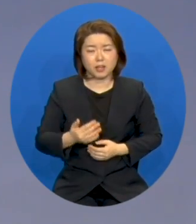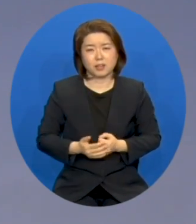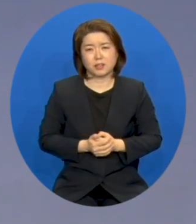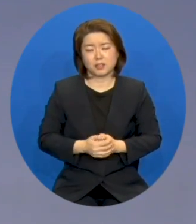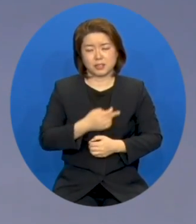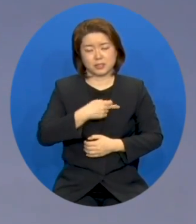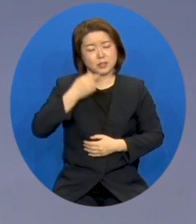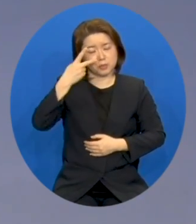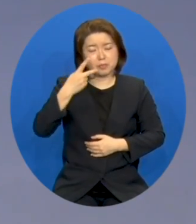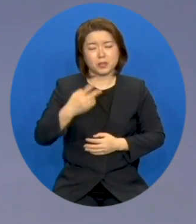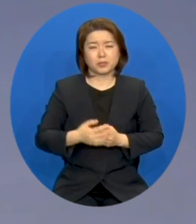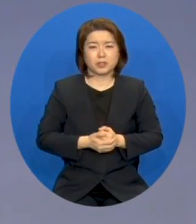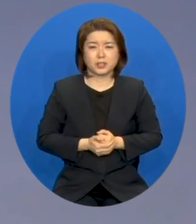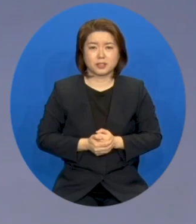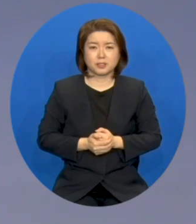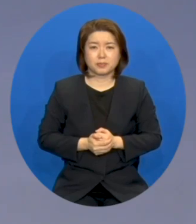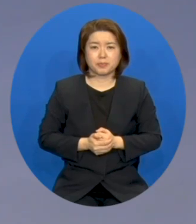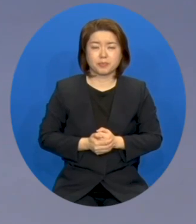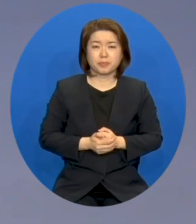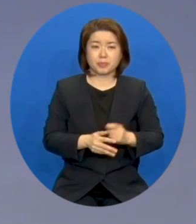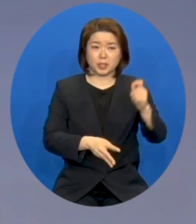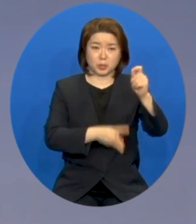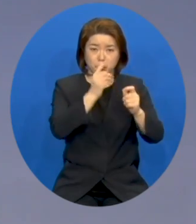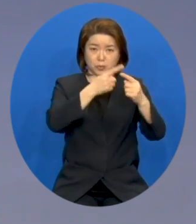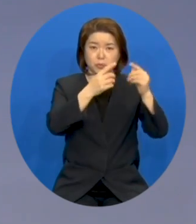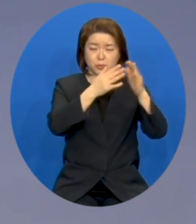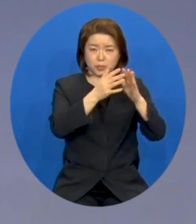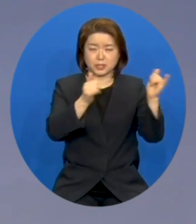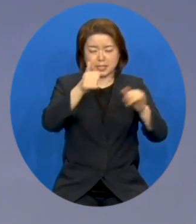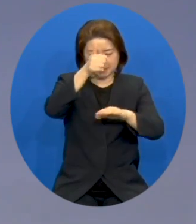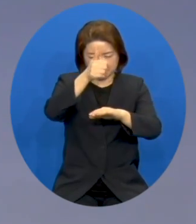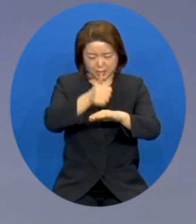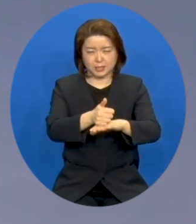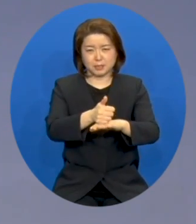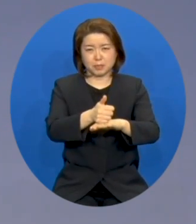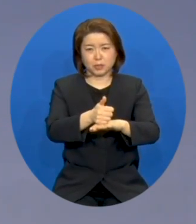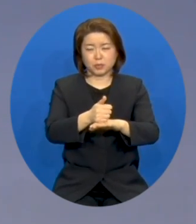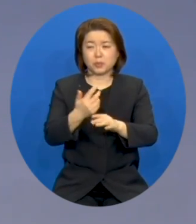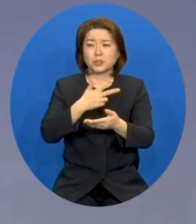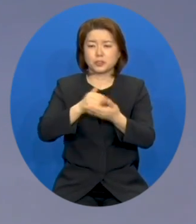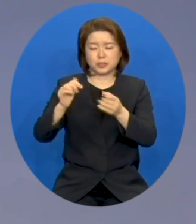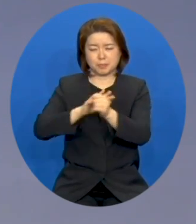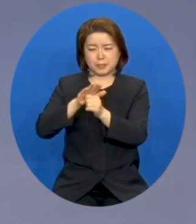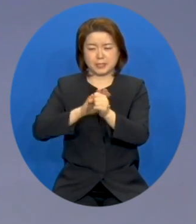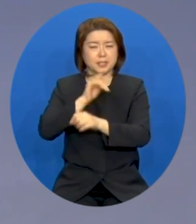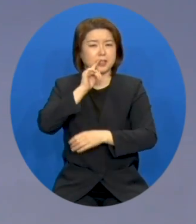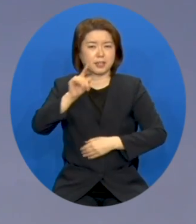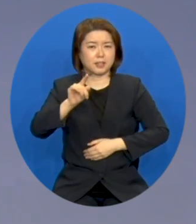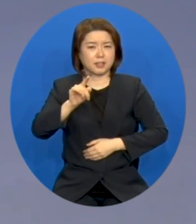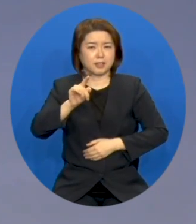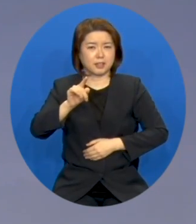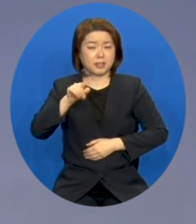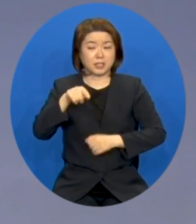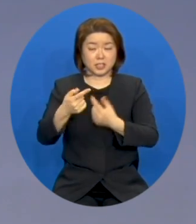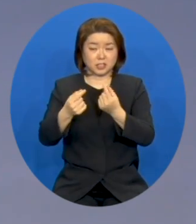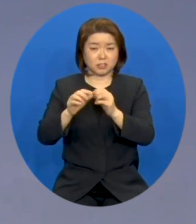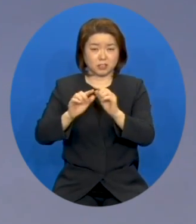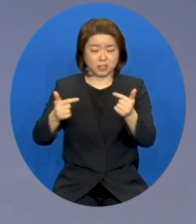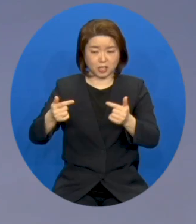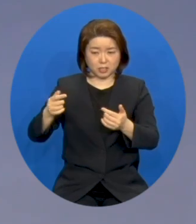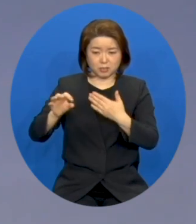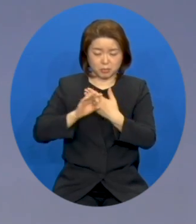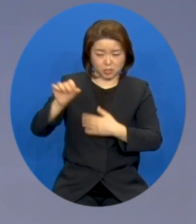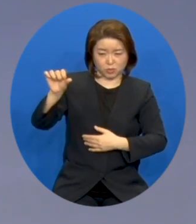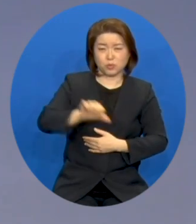사도 바울이 고린도 교인들에게 마지막으로 주님을 사랑하라, 그렇지 않으면 저주를